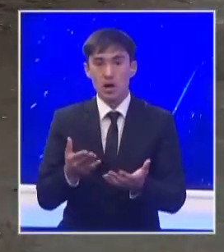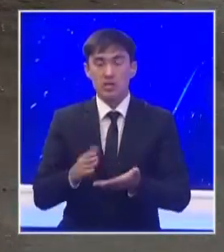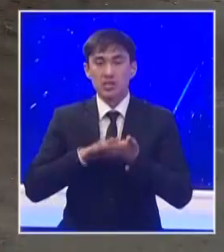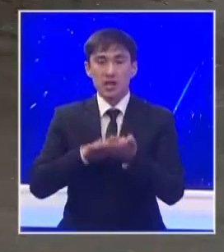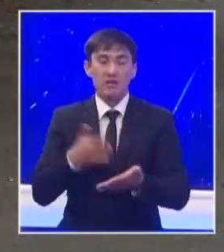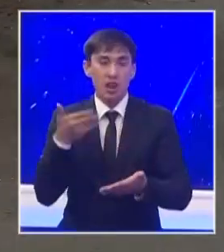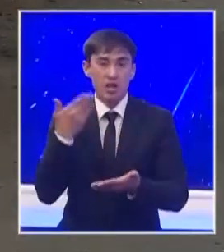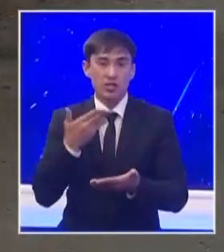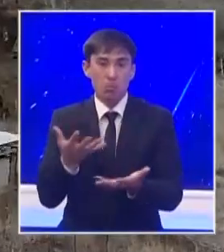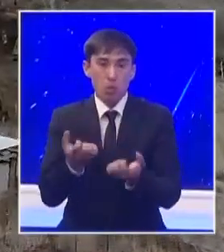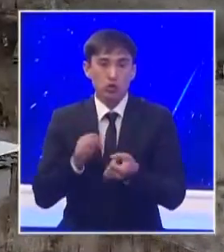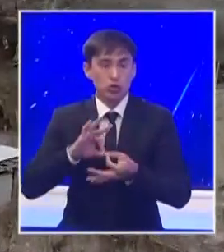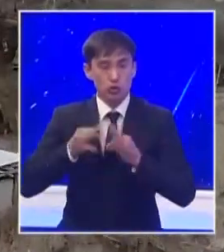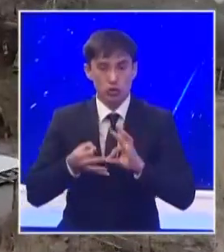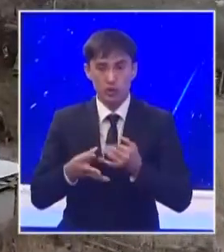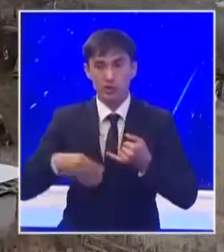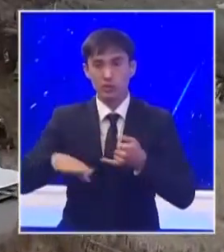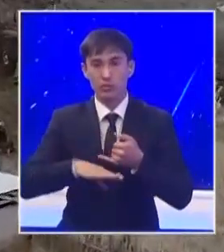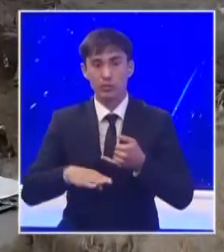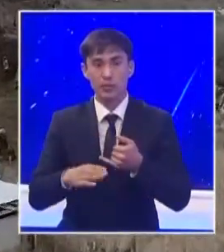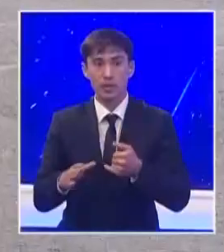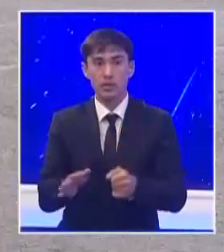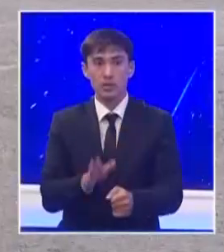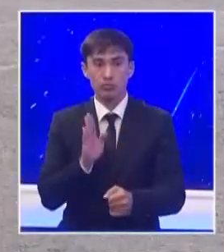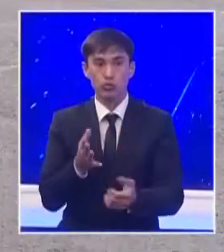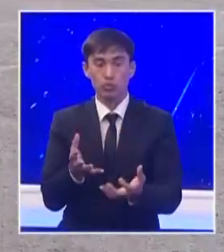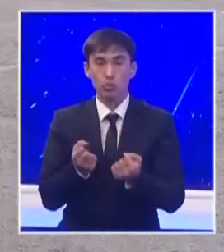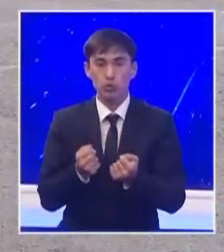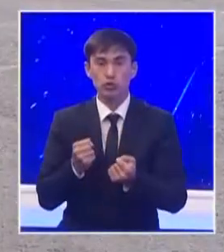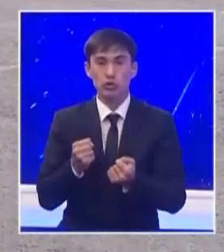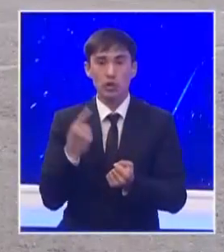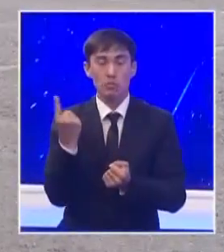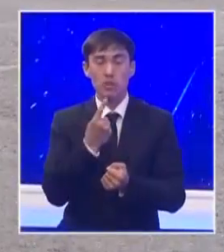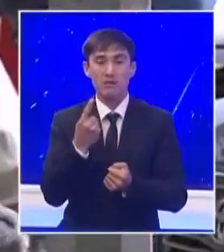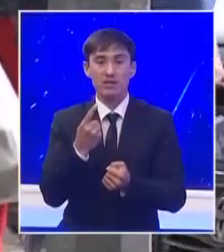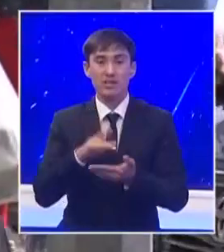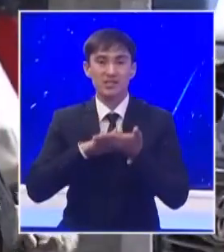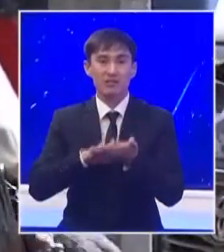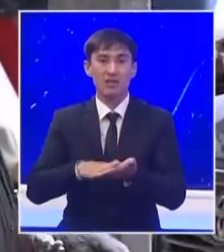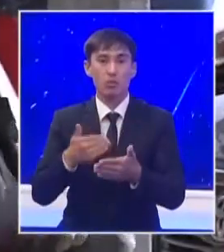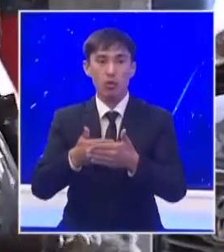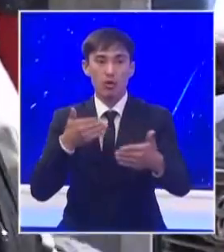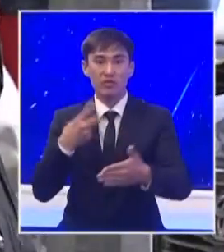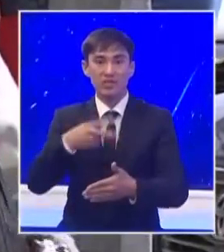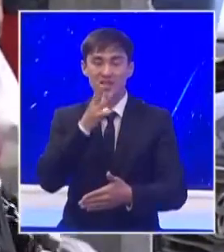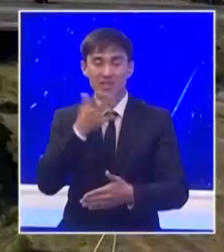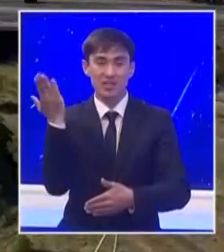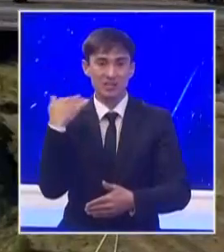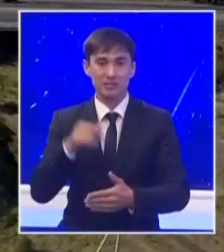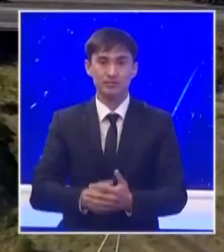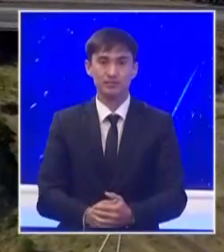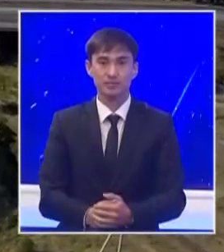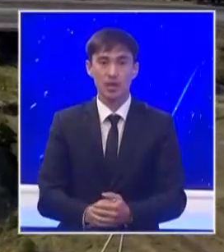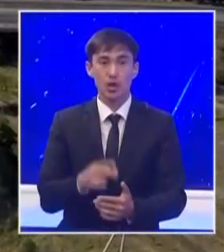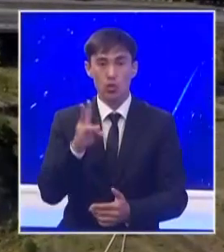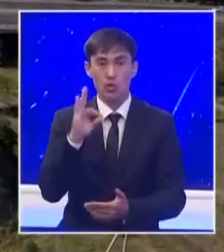участок, сетуют многие люди. В настоящее время долгожданные наделы получат те граждане, кто регистрировал заявление более 20 лет назад.